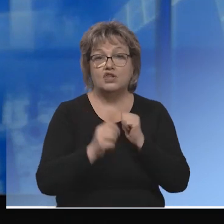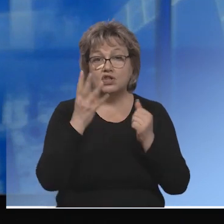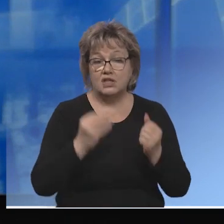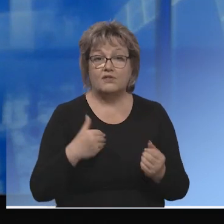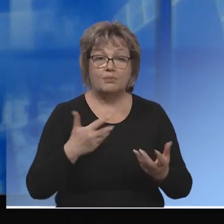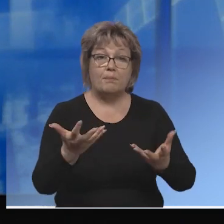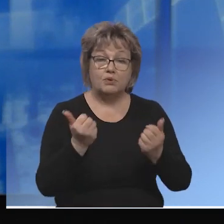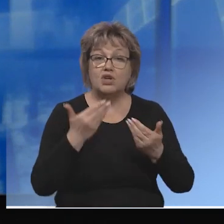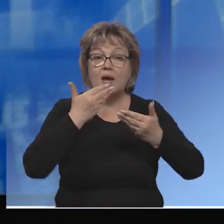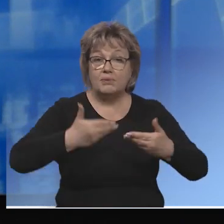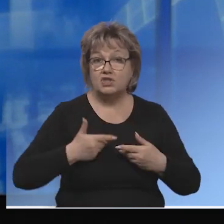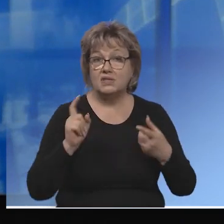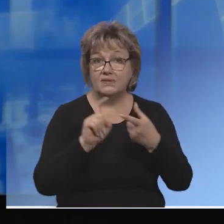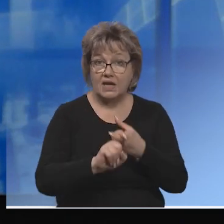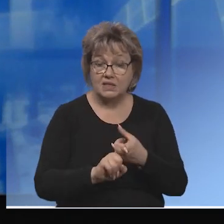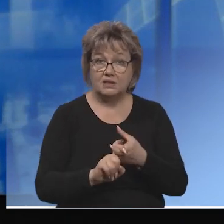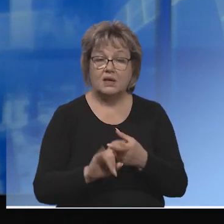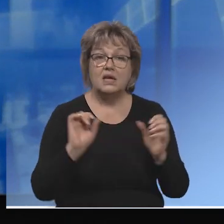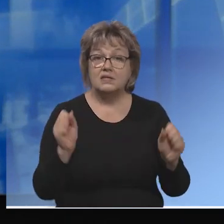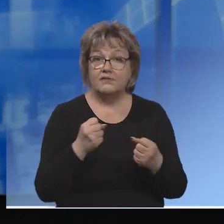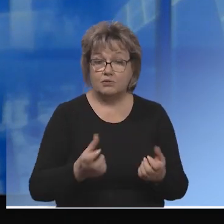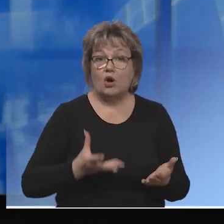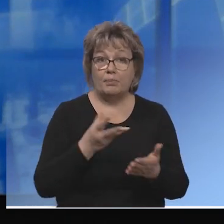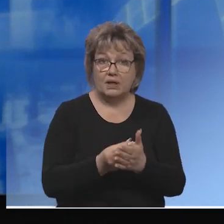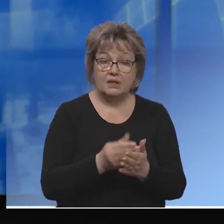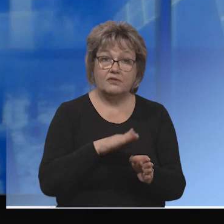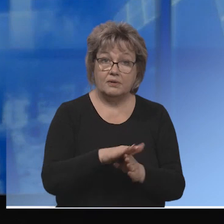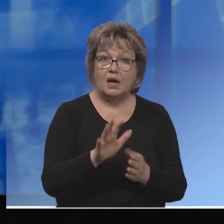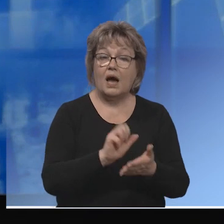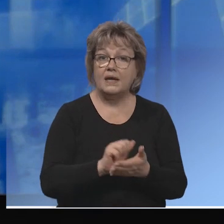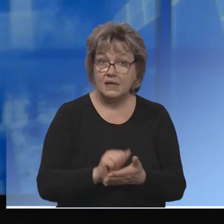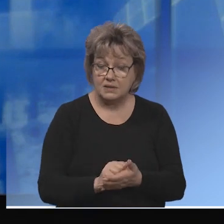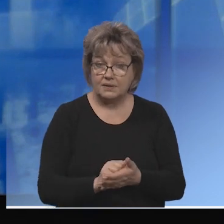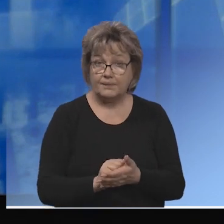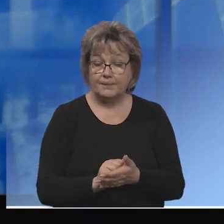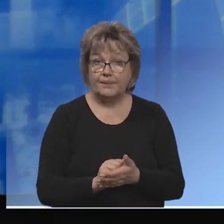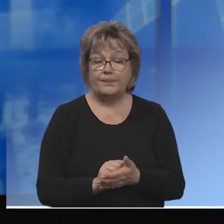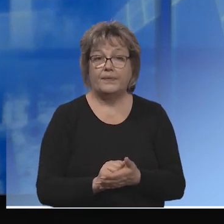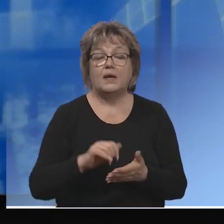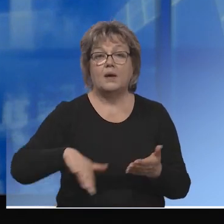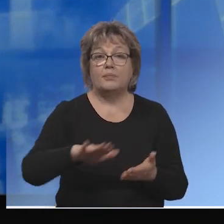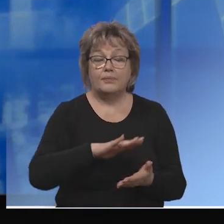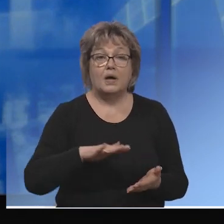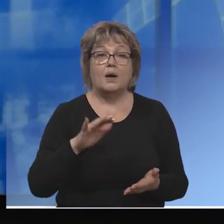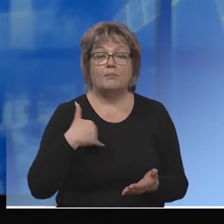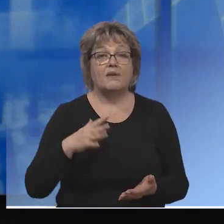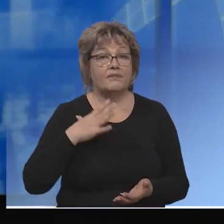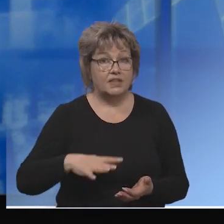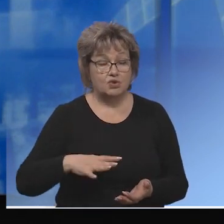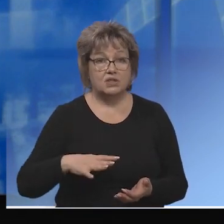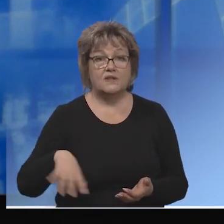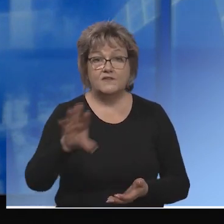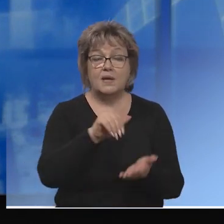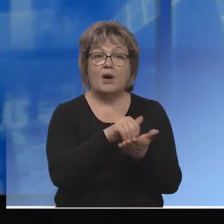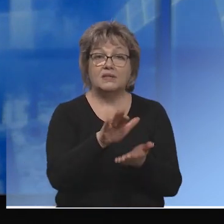ежедневно десятками получали обращения, связанные с невозможностью оплаты выполнения обязательств по аренде, и, к сожалению, мы вынуждены